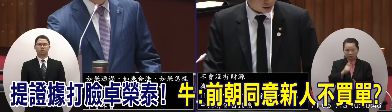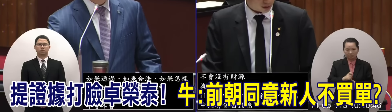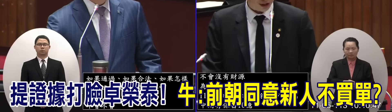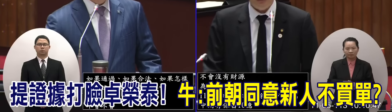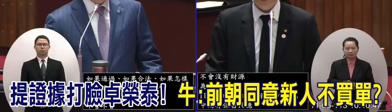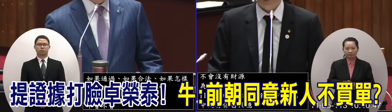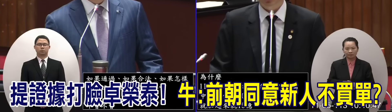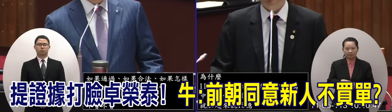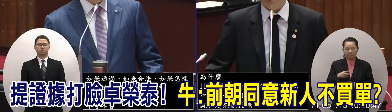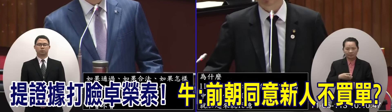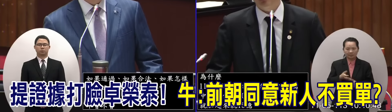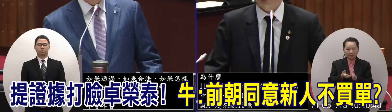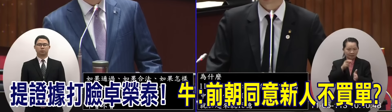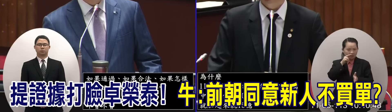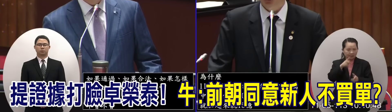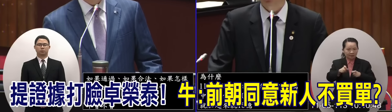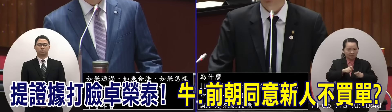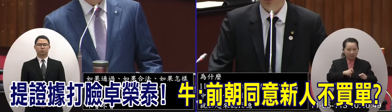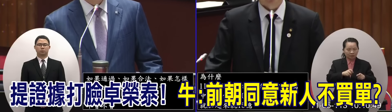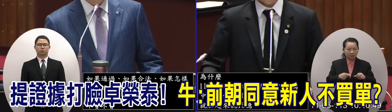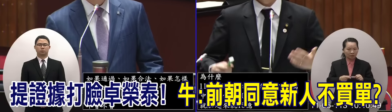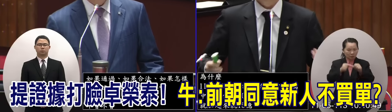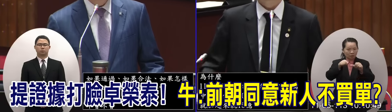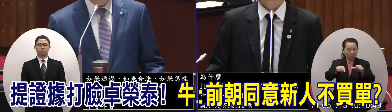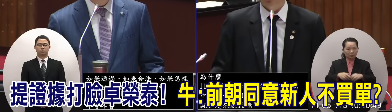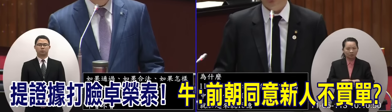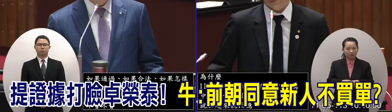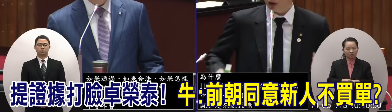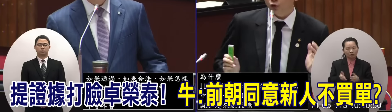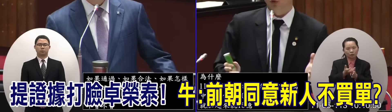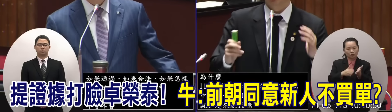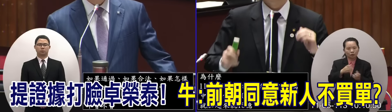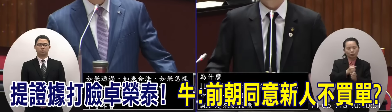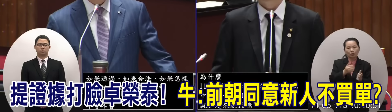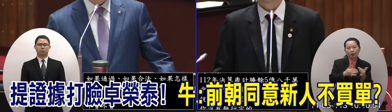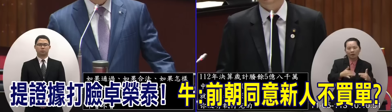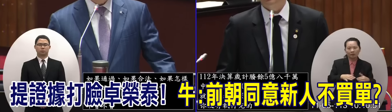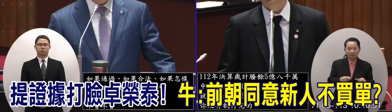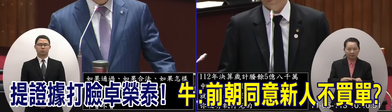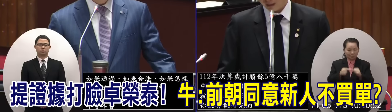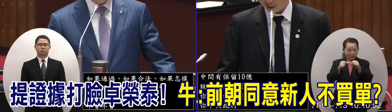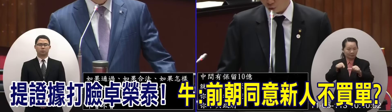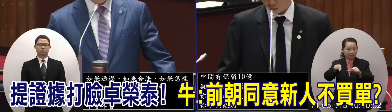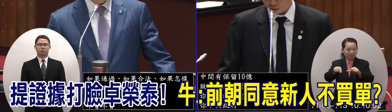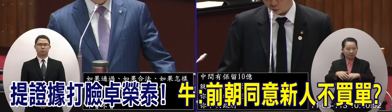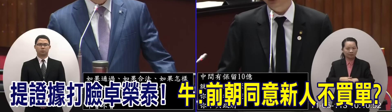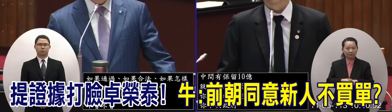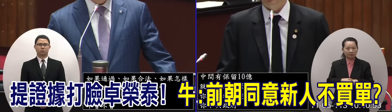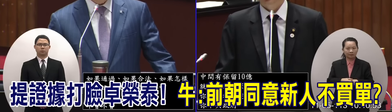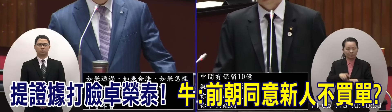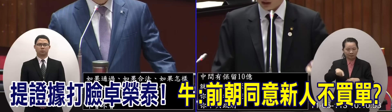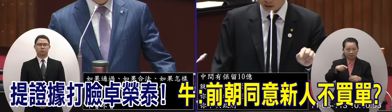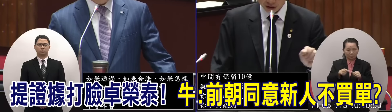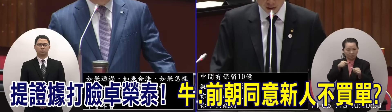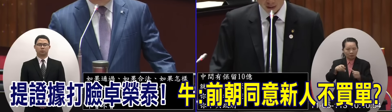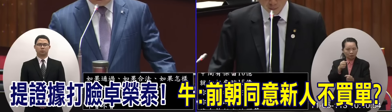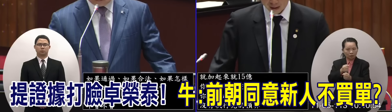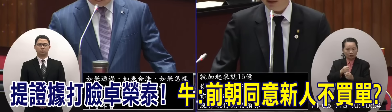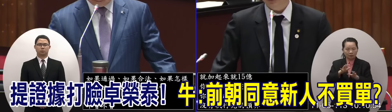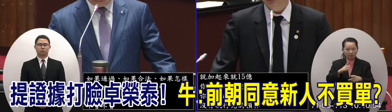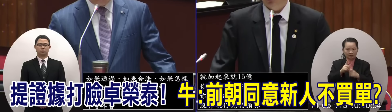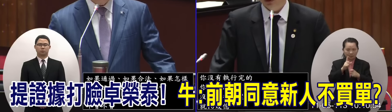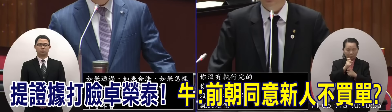别这个前瞻计划为什么会跑出第五期？不也是因为预算没有执行完，所以我用第五期的方式来做处理嘛？到了今